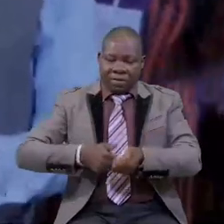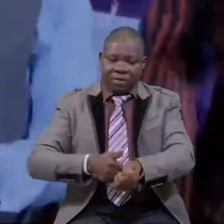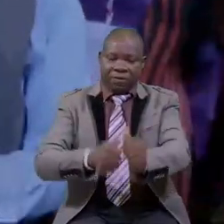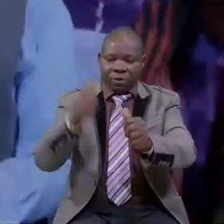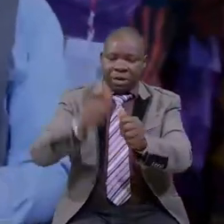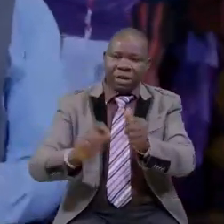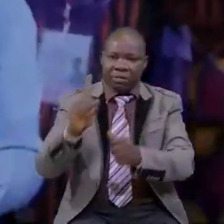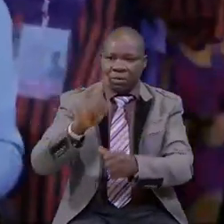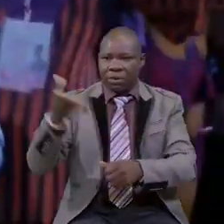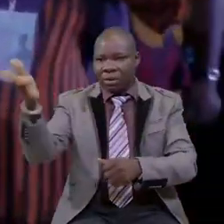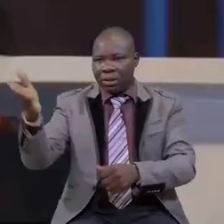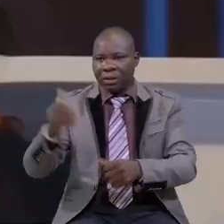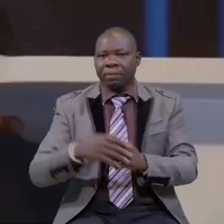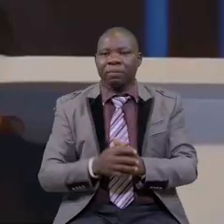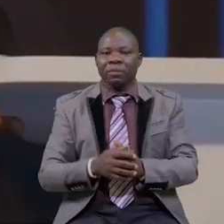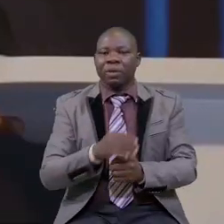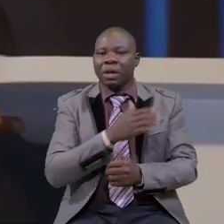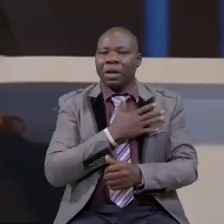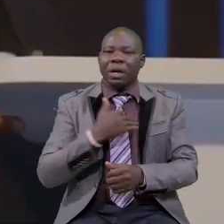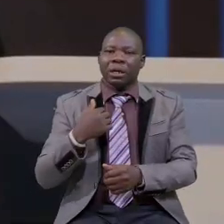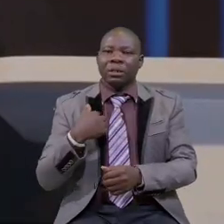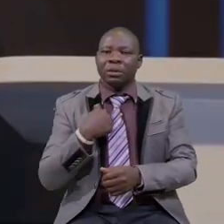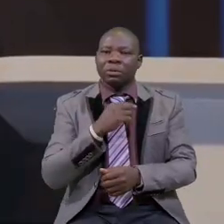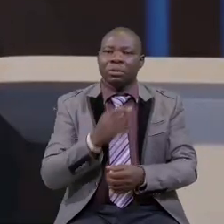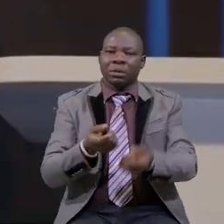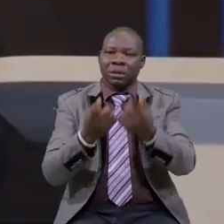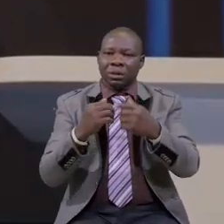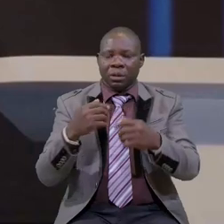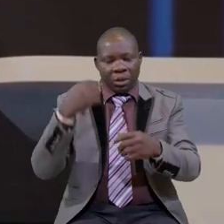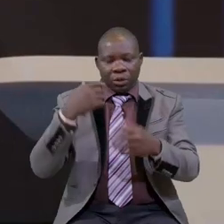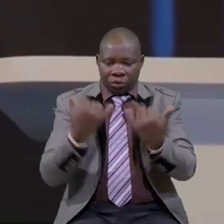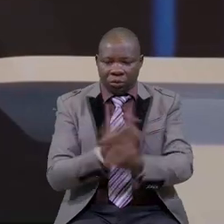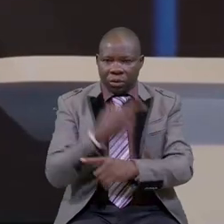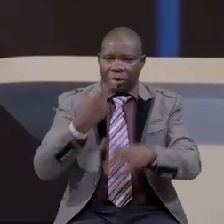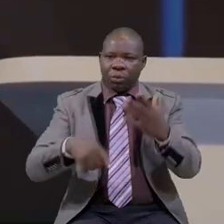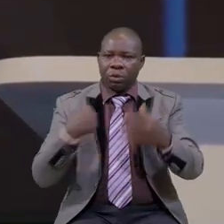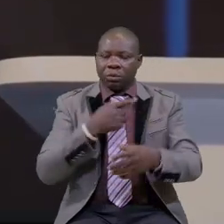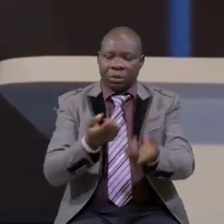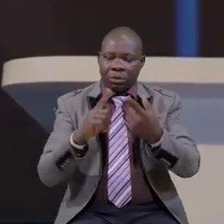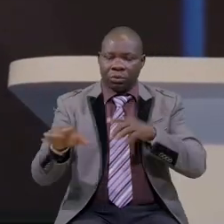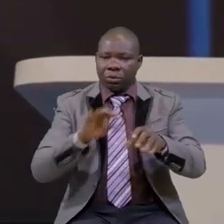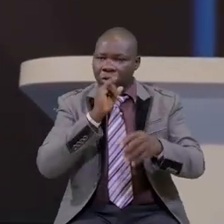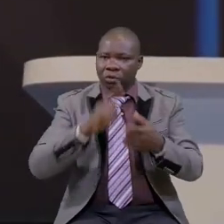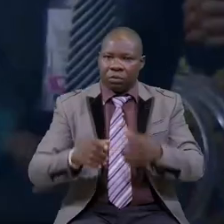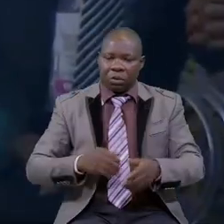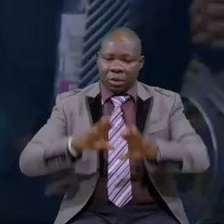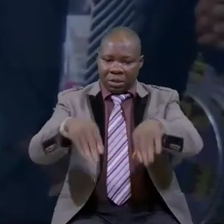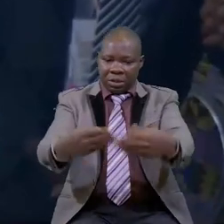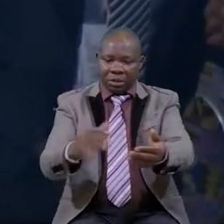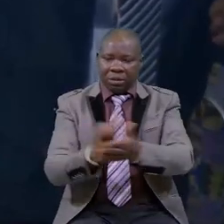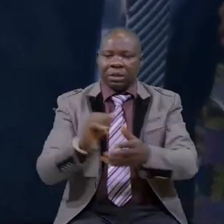m'a accompagné partout. Et aujourd'hui, ce que nous sommes venus faire, c'est de vous transmettre cette